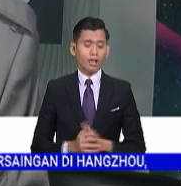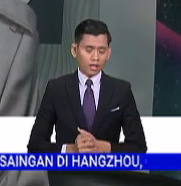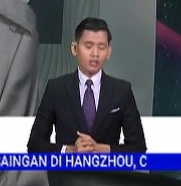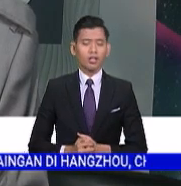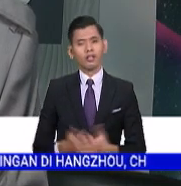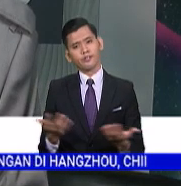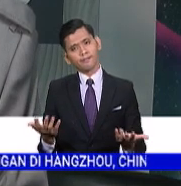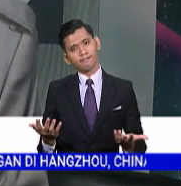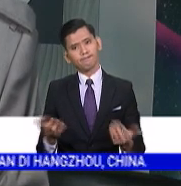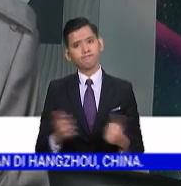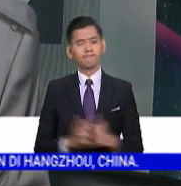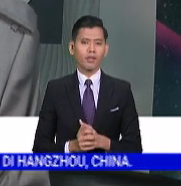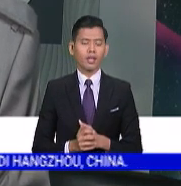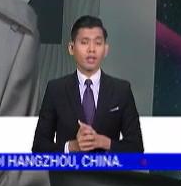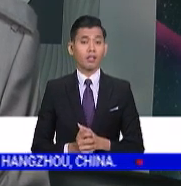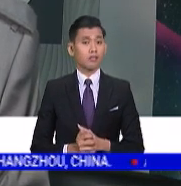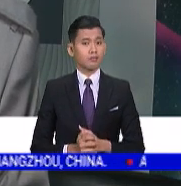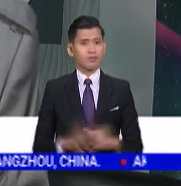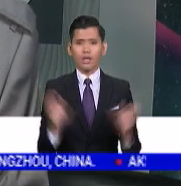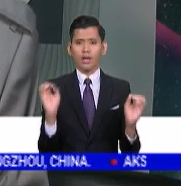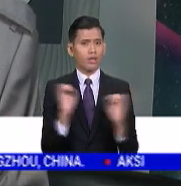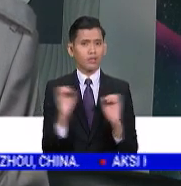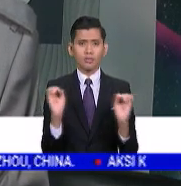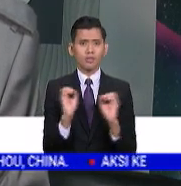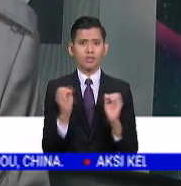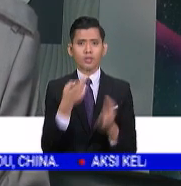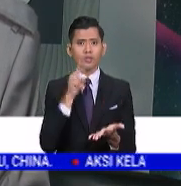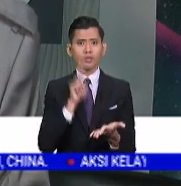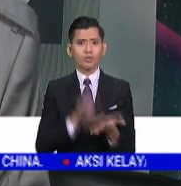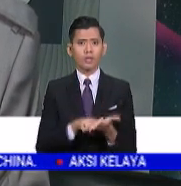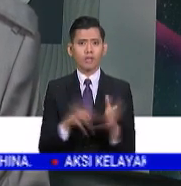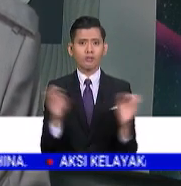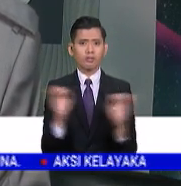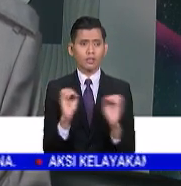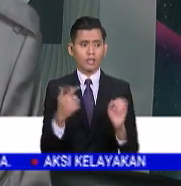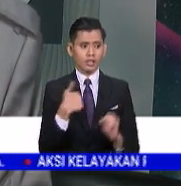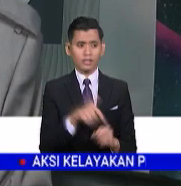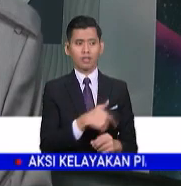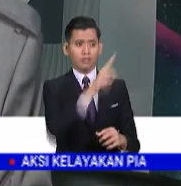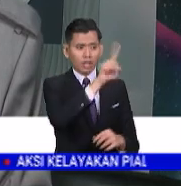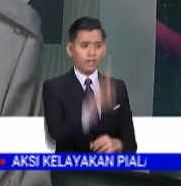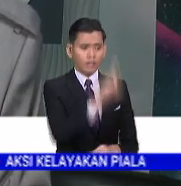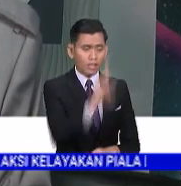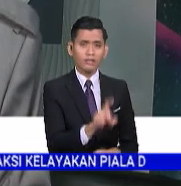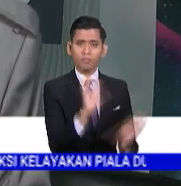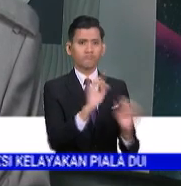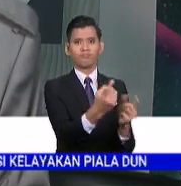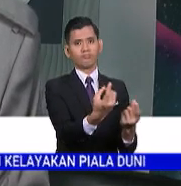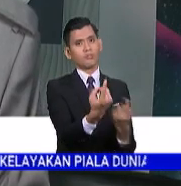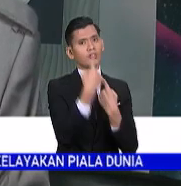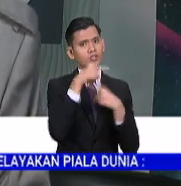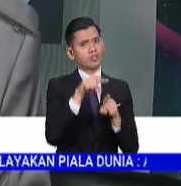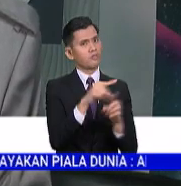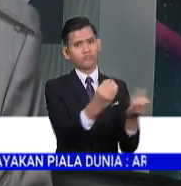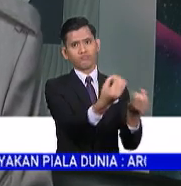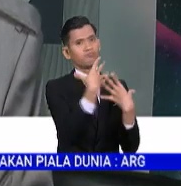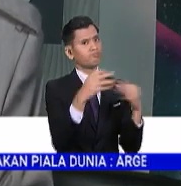seolah-olah macam dia tak ada satu surat yang kita jawab, hantar kita dia jawab. Bermakna seolah-olah macam